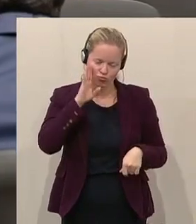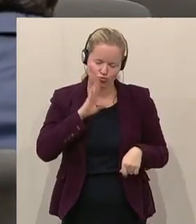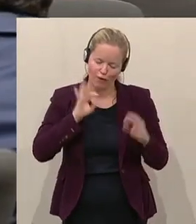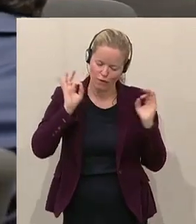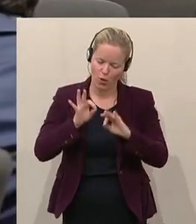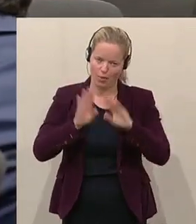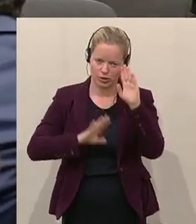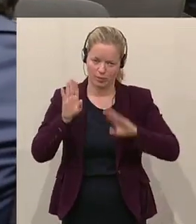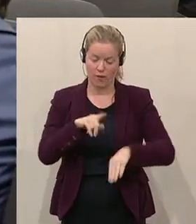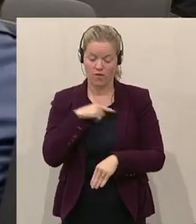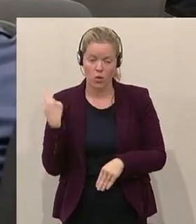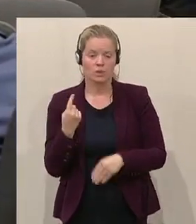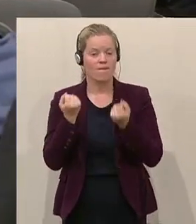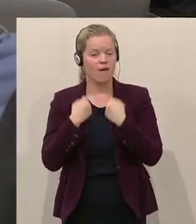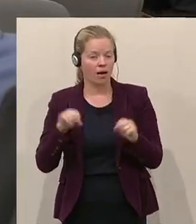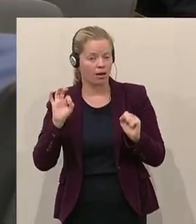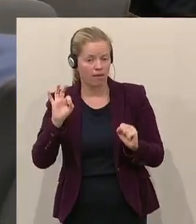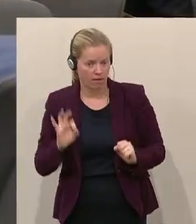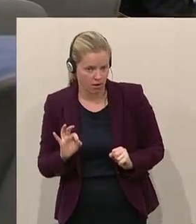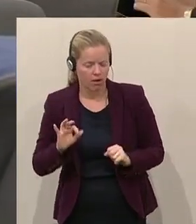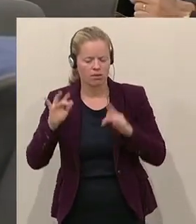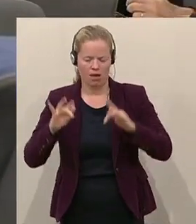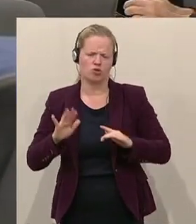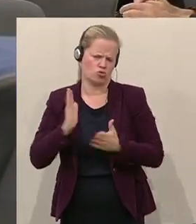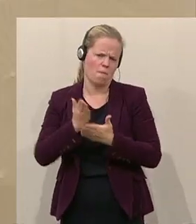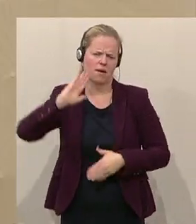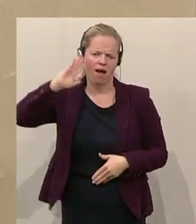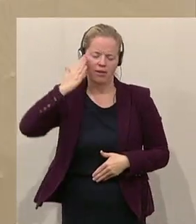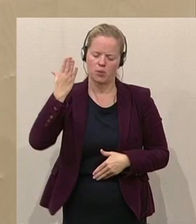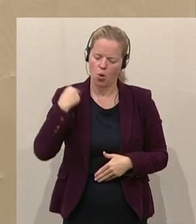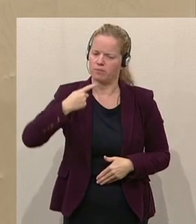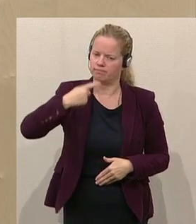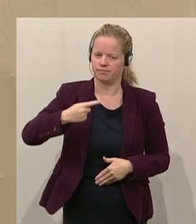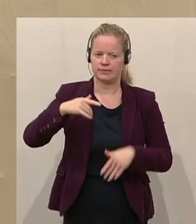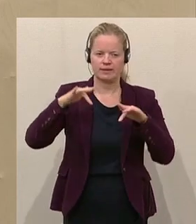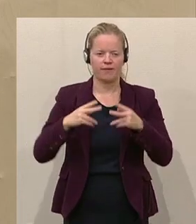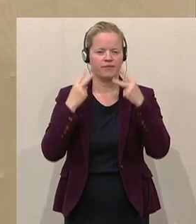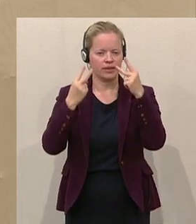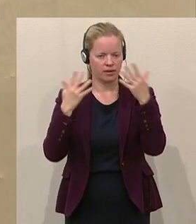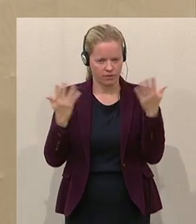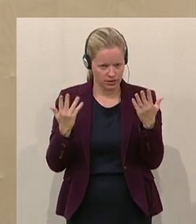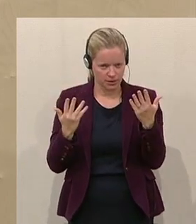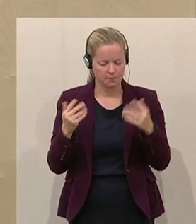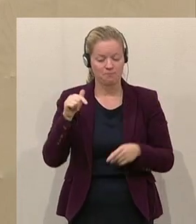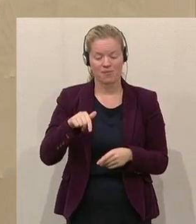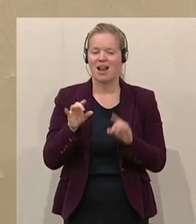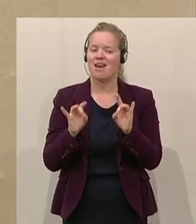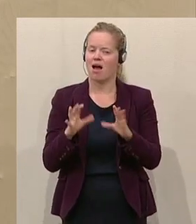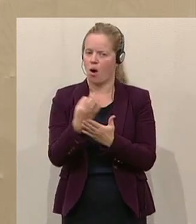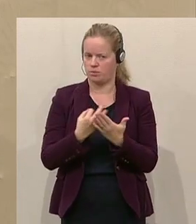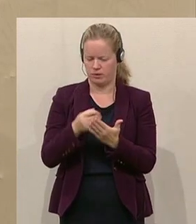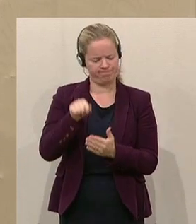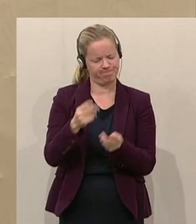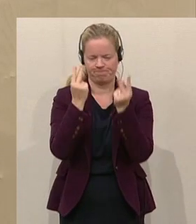uns Freiheitliche, das ist, glaube ich, bekannt, aber hier an dieser Stelle nochmal betont, ist es, glaube ich, auch ganz wesentlich, den Dreh- und Angelpunkt, nämlich der